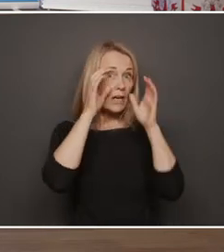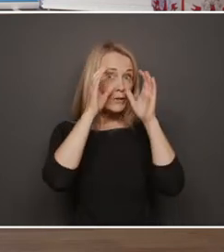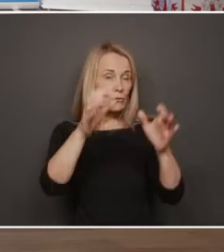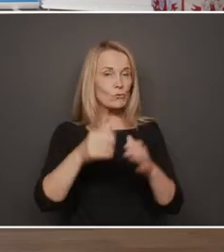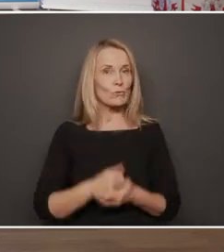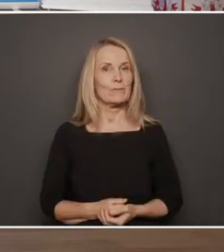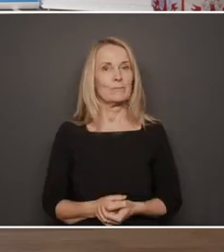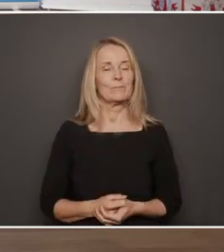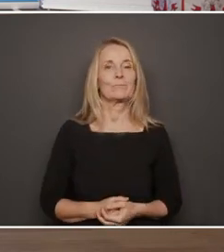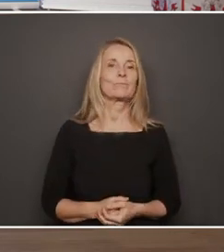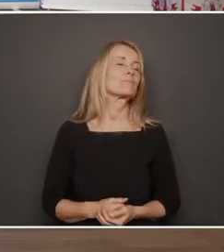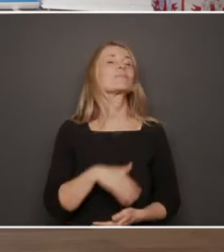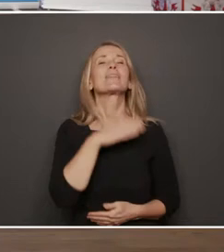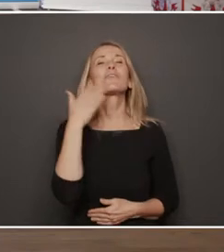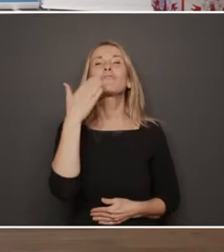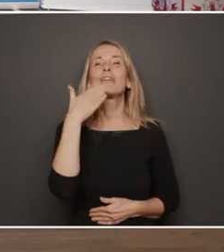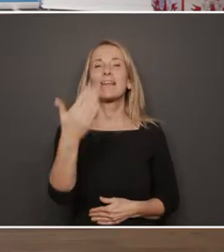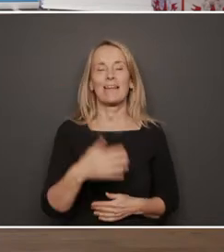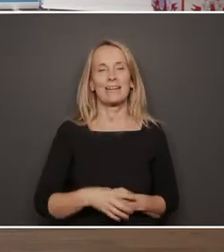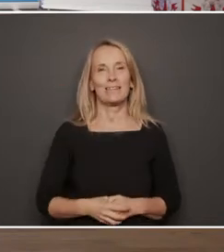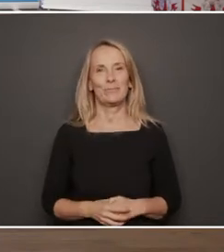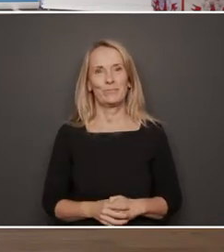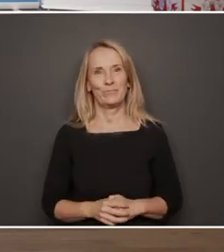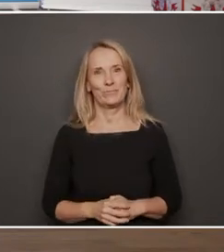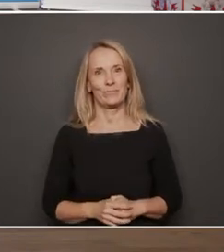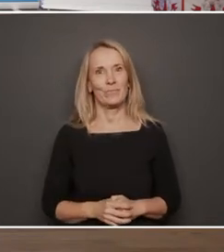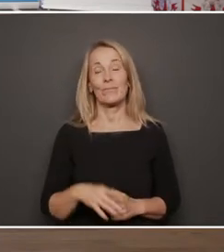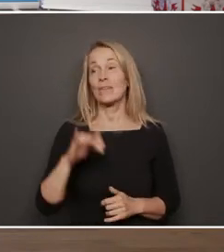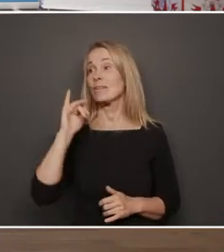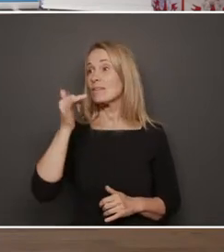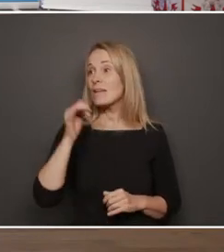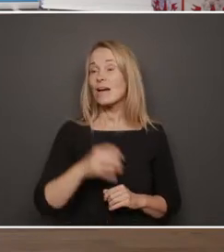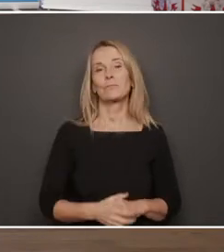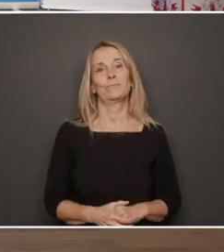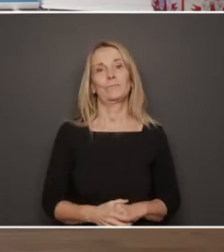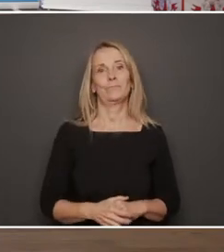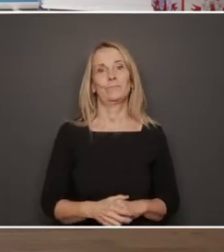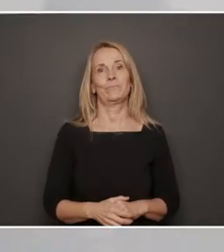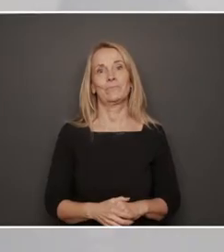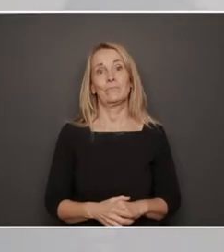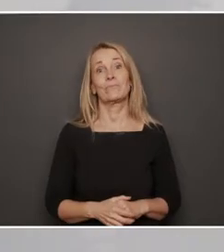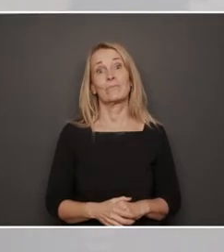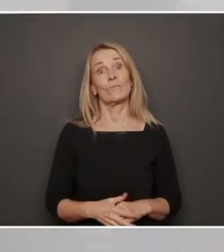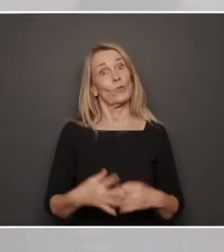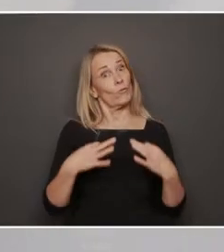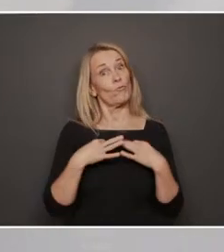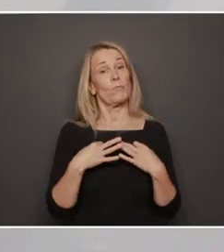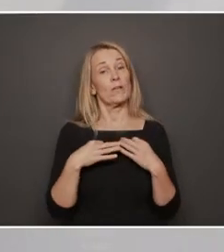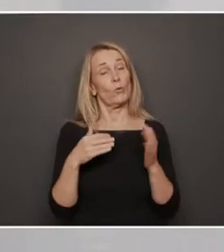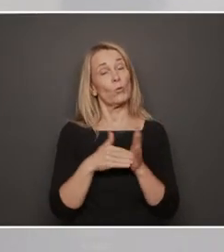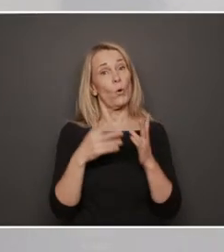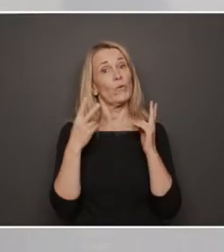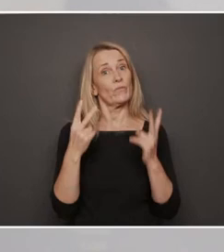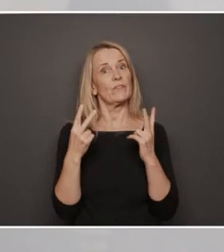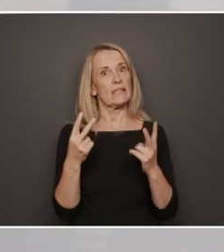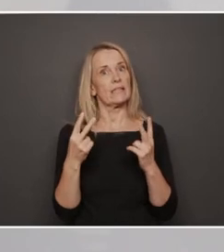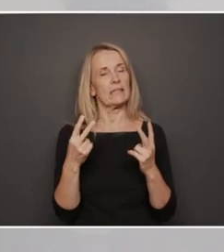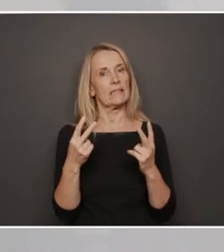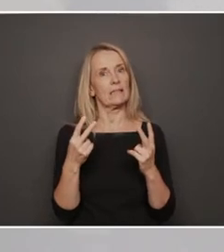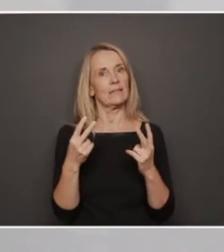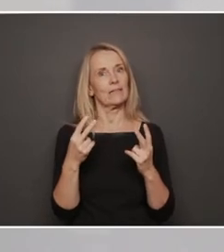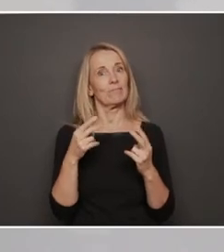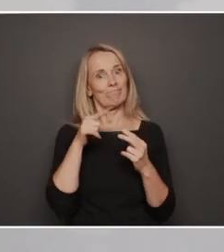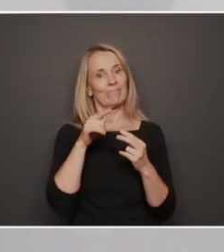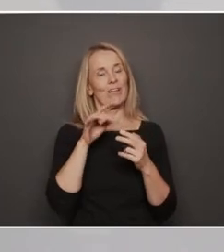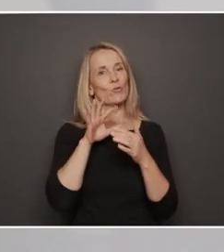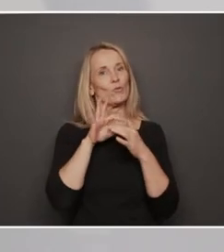Bildschirmen. Vielen Dank, Andrea. Ja, mir ist es noch sehr wichtig zu sagen, dass im